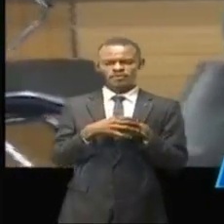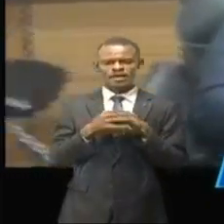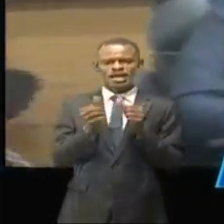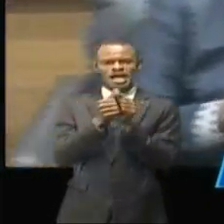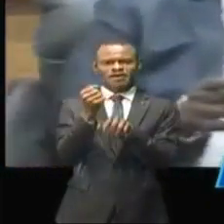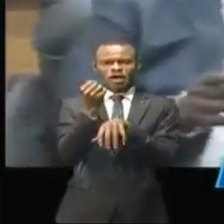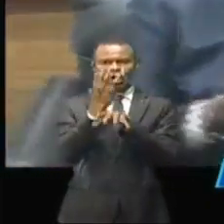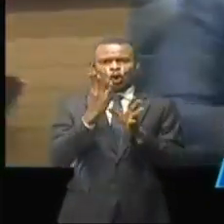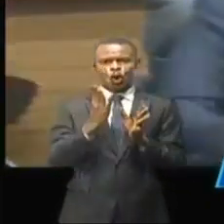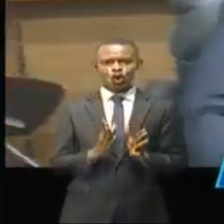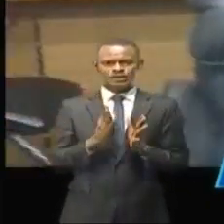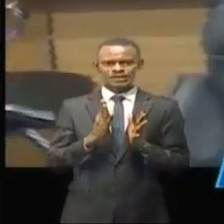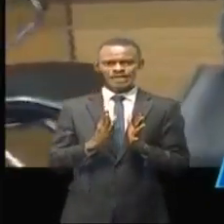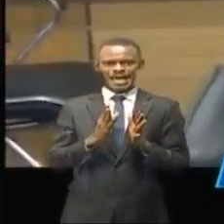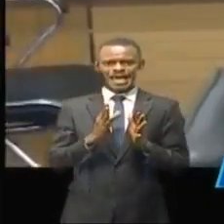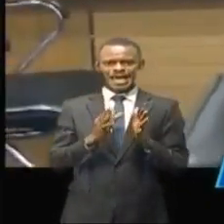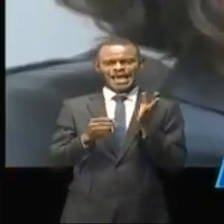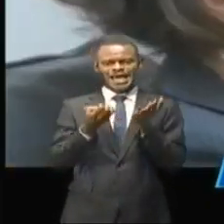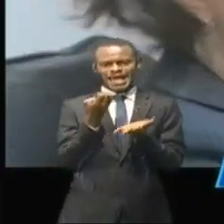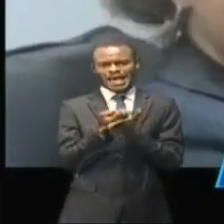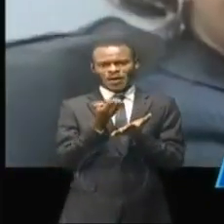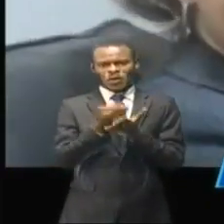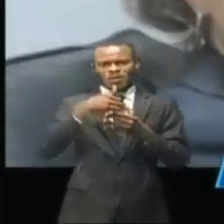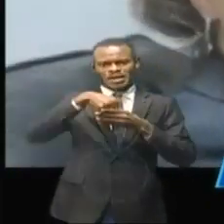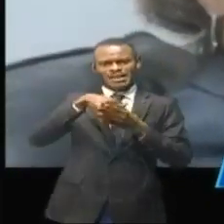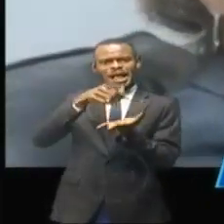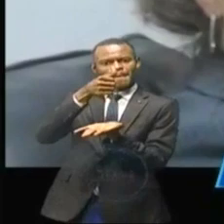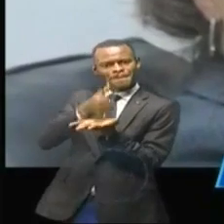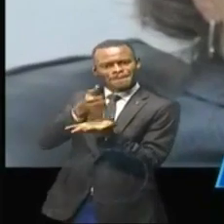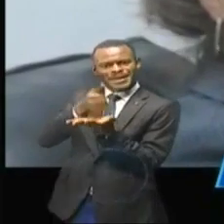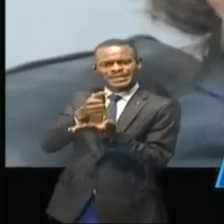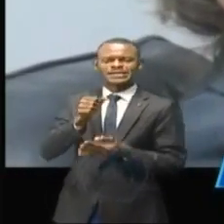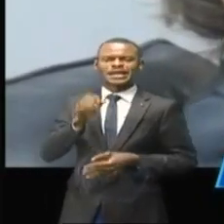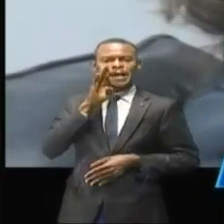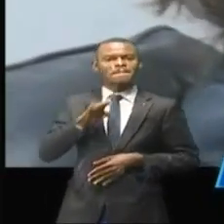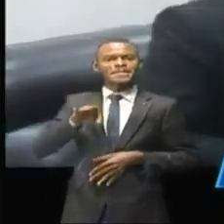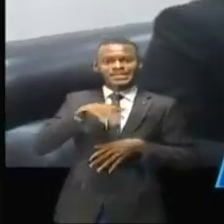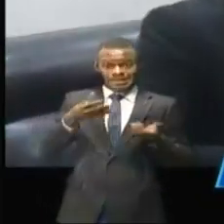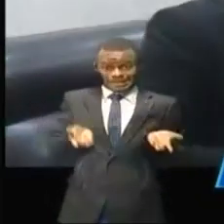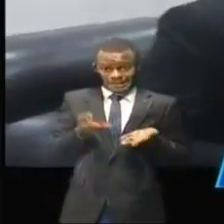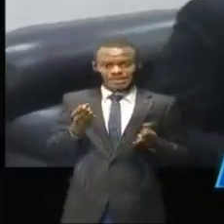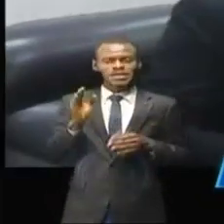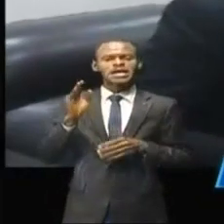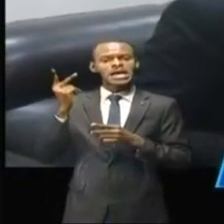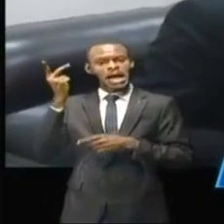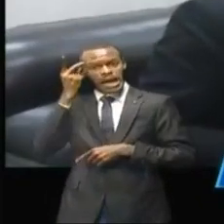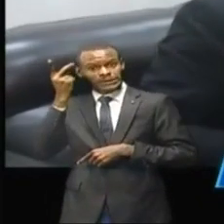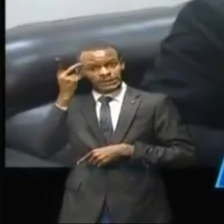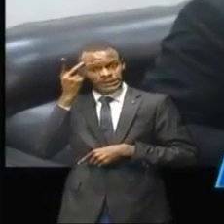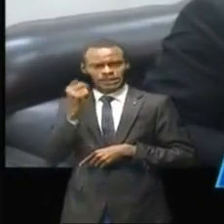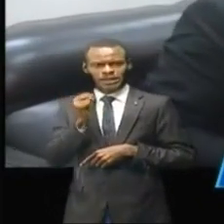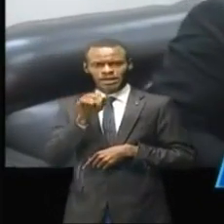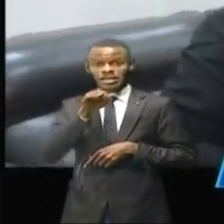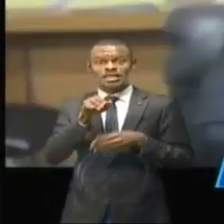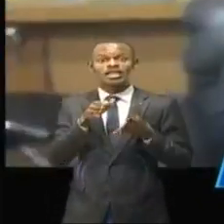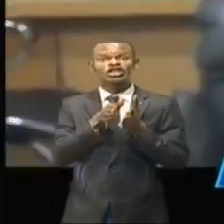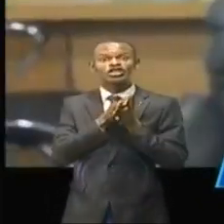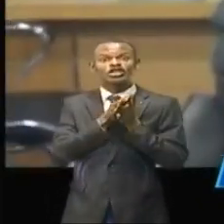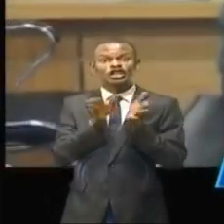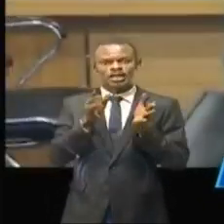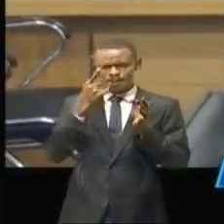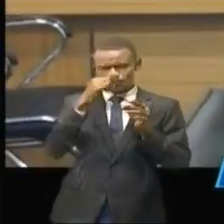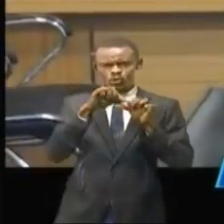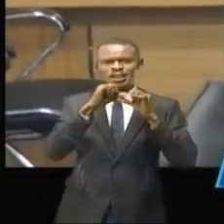à l'ambassade du Royaume de Belgique à Kinshasa, Micheline Vermeulen, le directeur général de APMS Europe